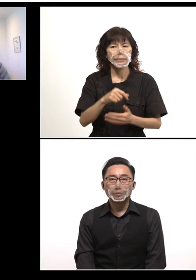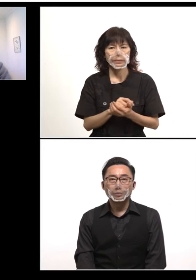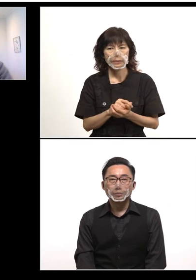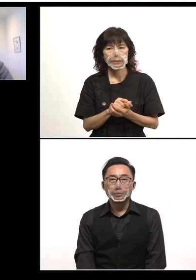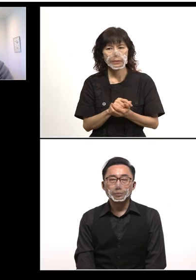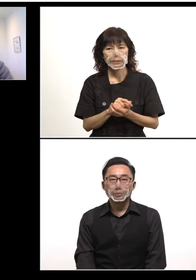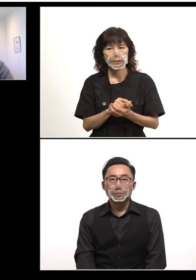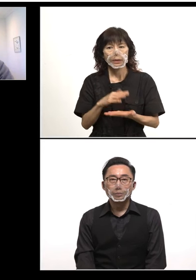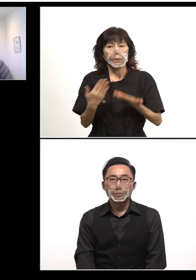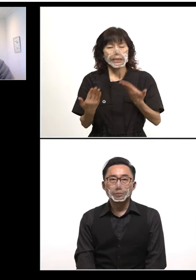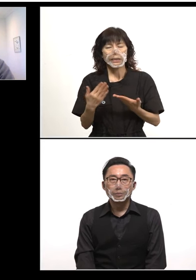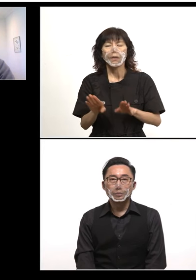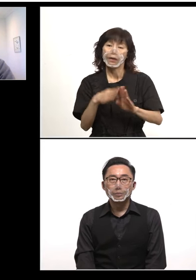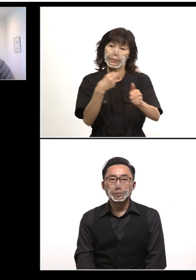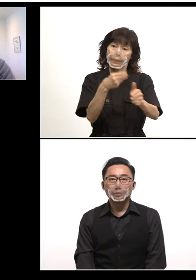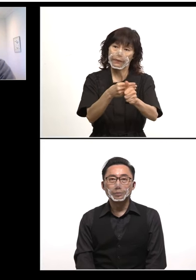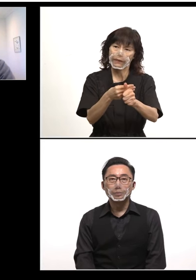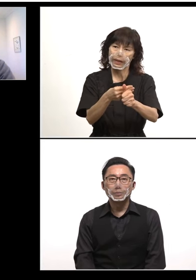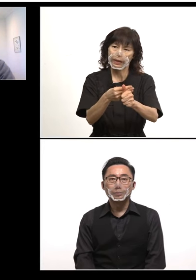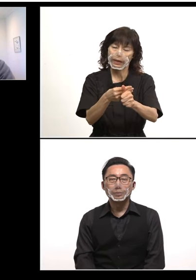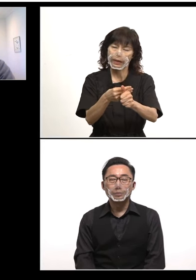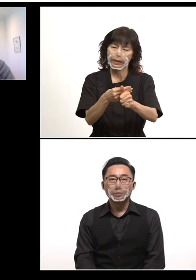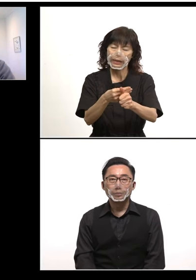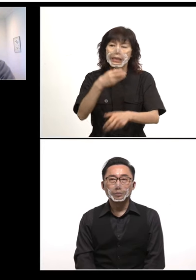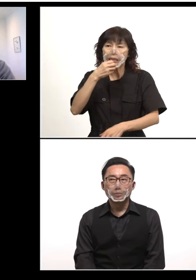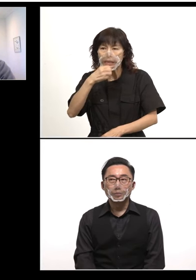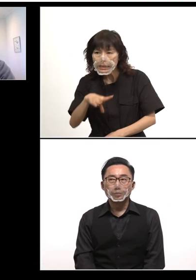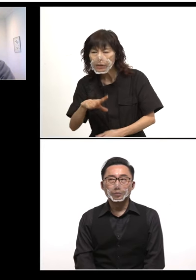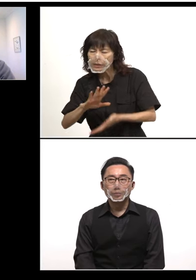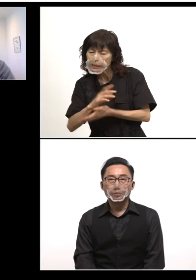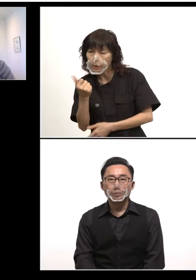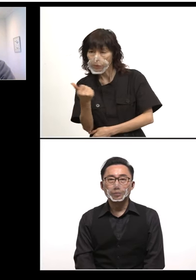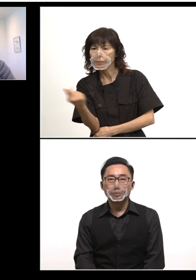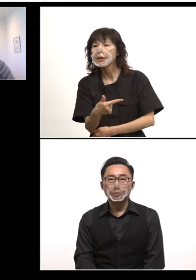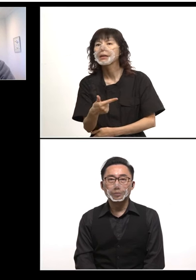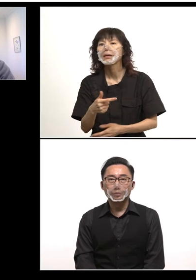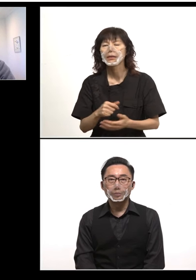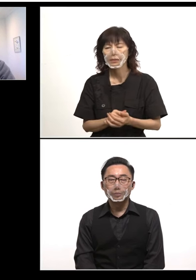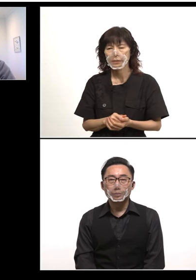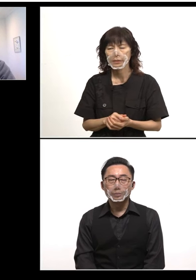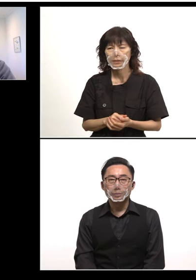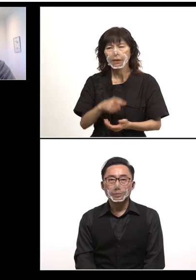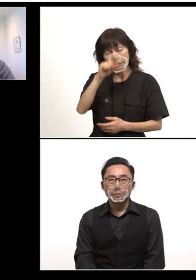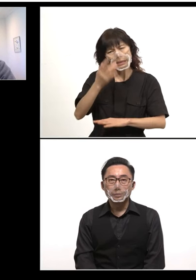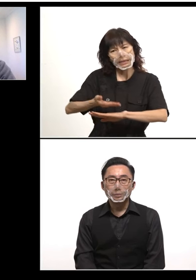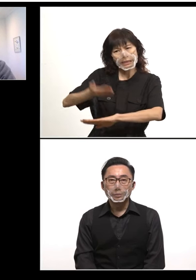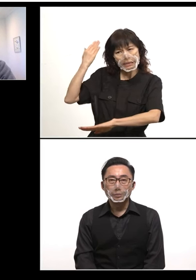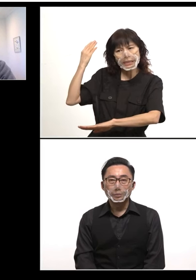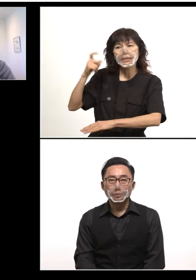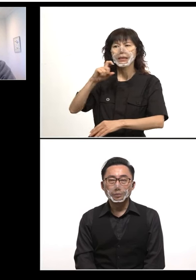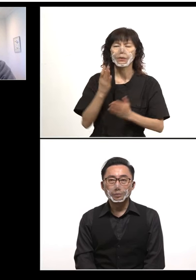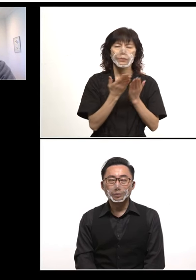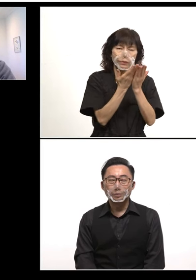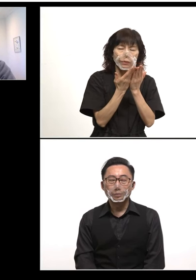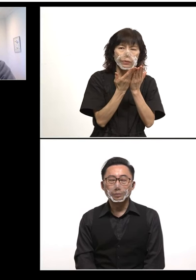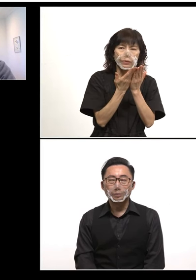得一開始就係、我嚟培訓導師。因為譬如我去諗翻我自己未去讀一啲咁樣嘅相關課